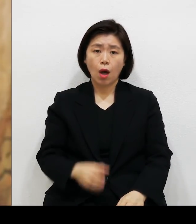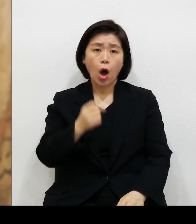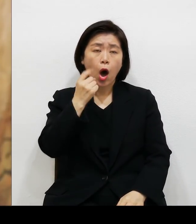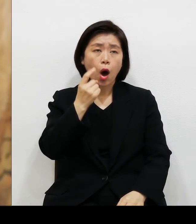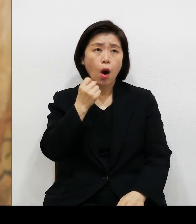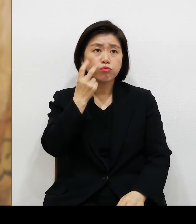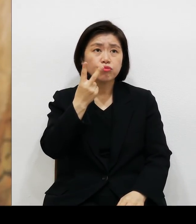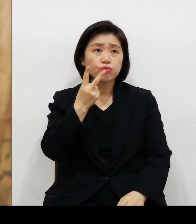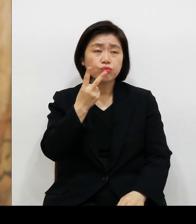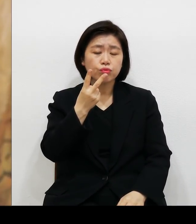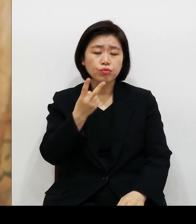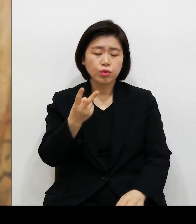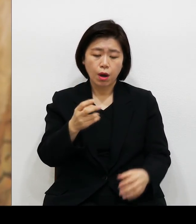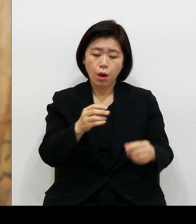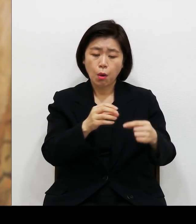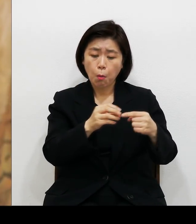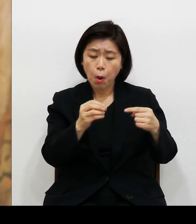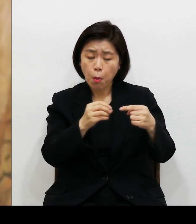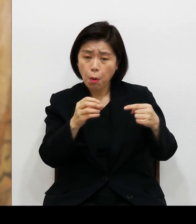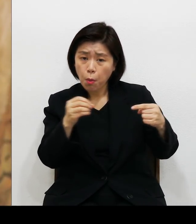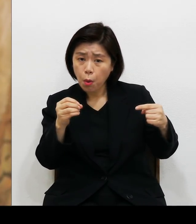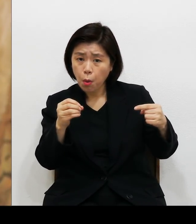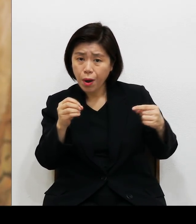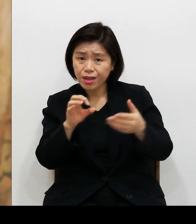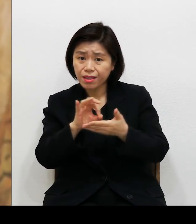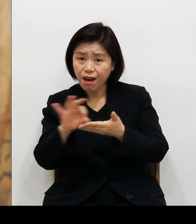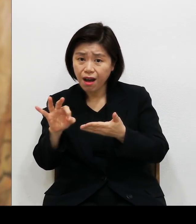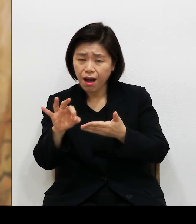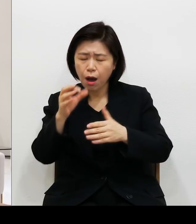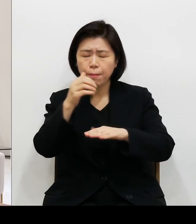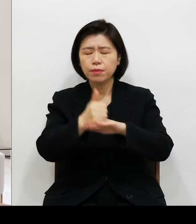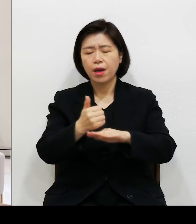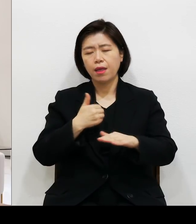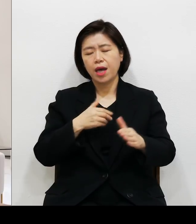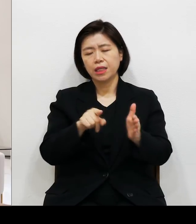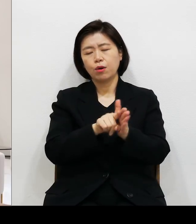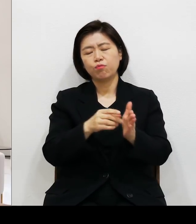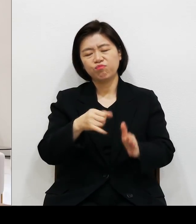너 되돌아오죠. 신용을 지킬래? 아이랑 생활비를 지킬래? 이 상황이 오더라고요.